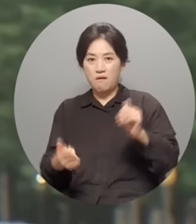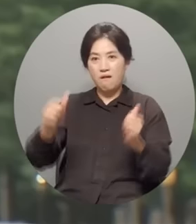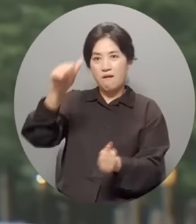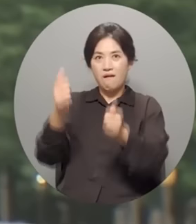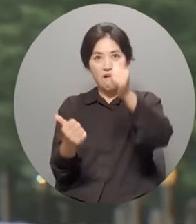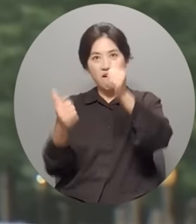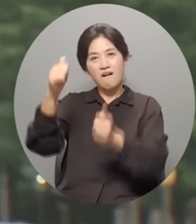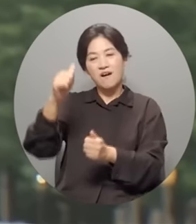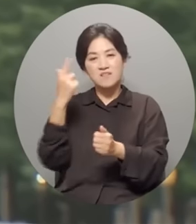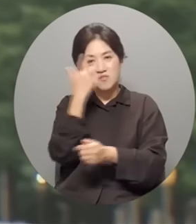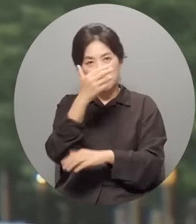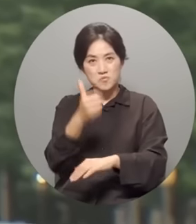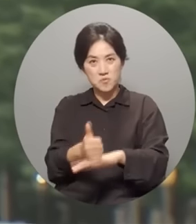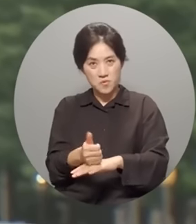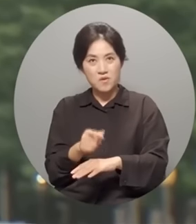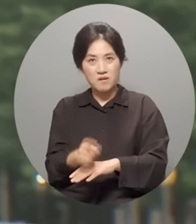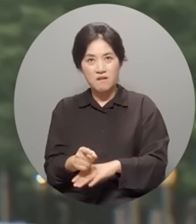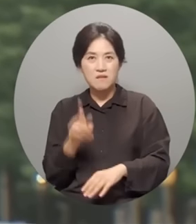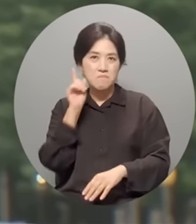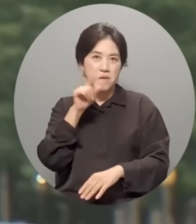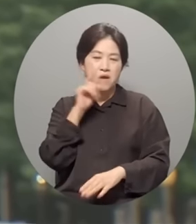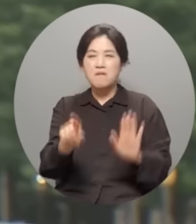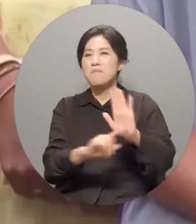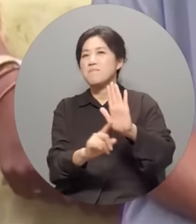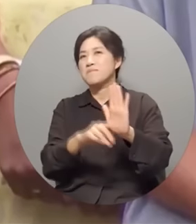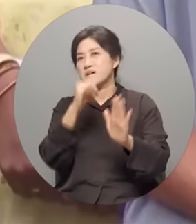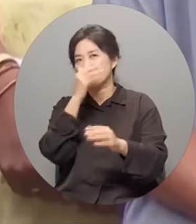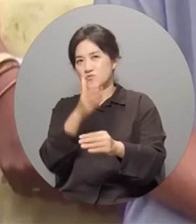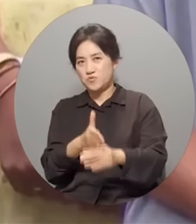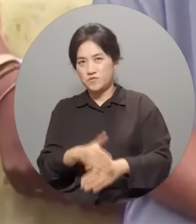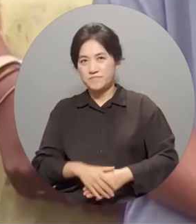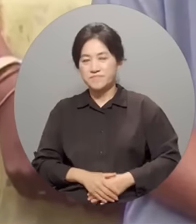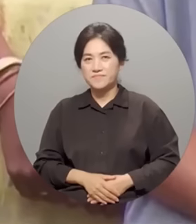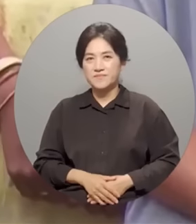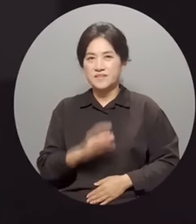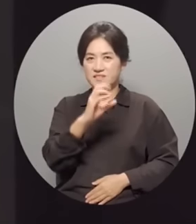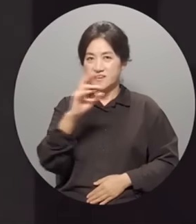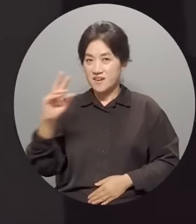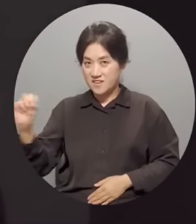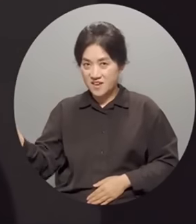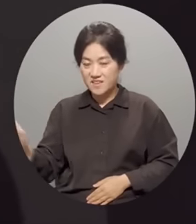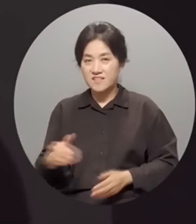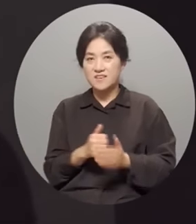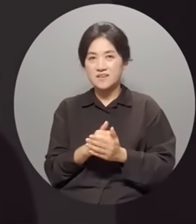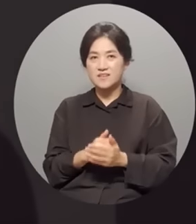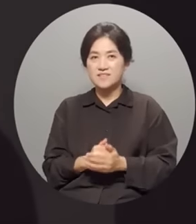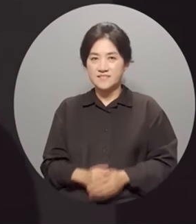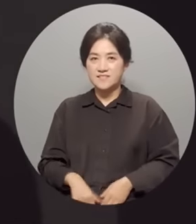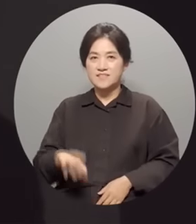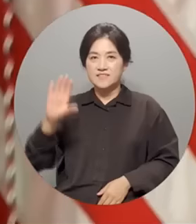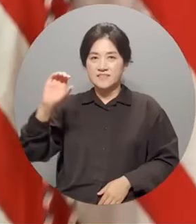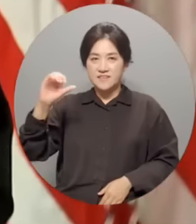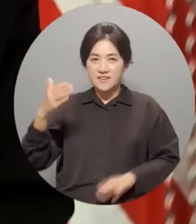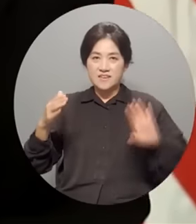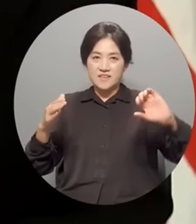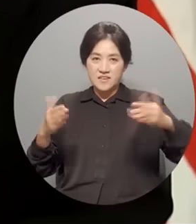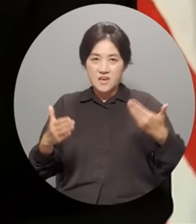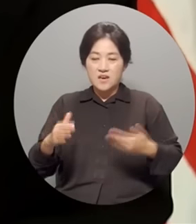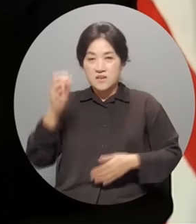엎치락뒤치락한다는 여론조사 결과는 연일 발표되고 있습니다. CNN 조사에선 49대 46으로